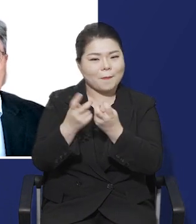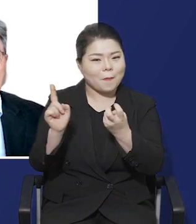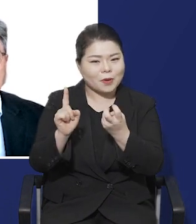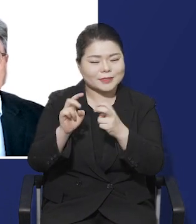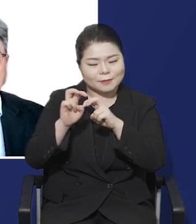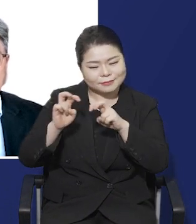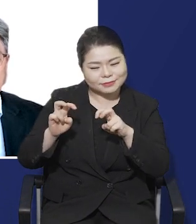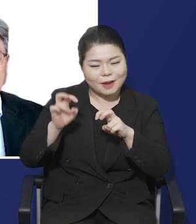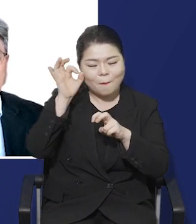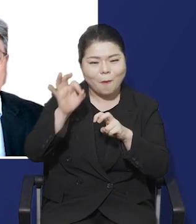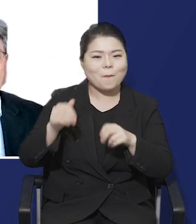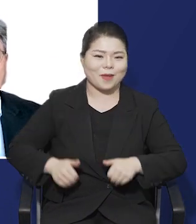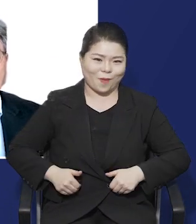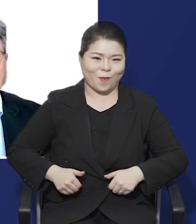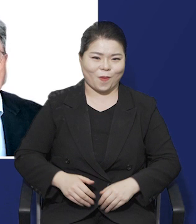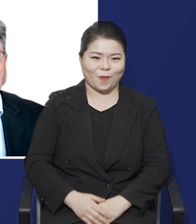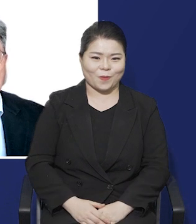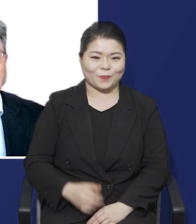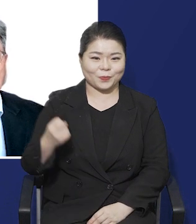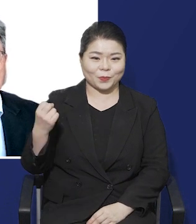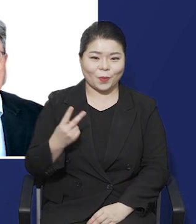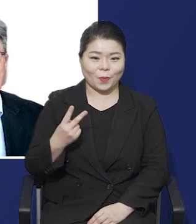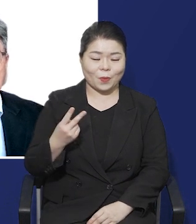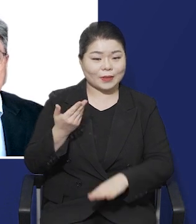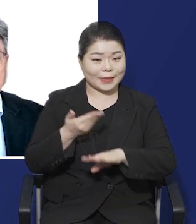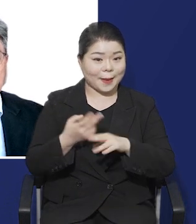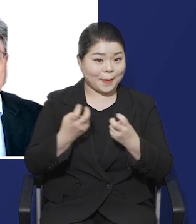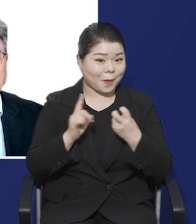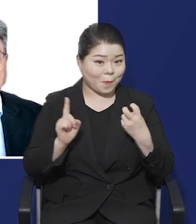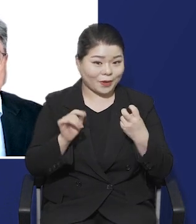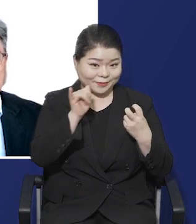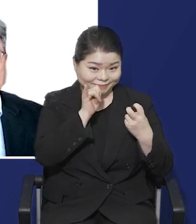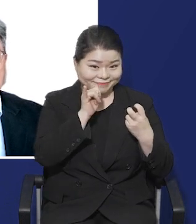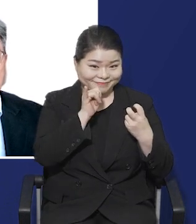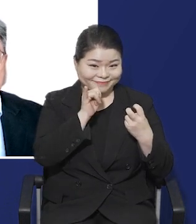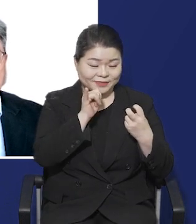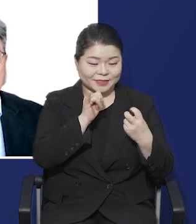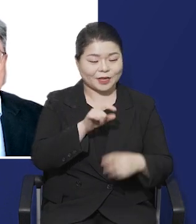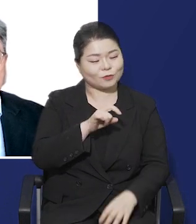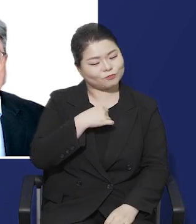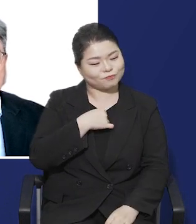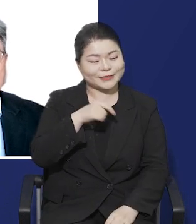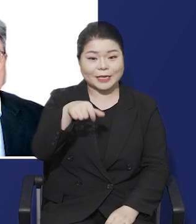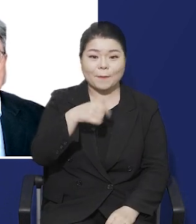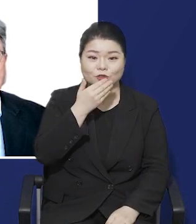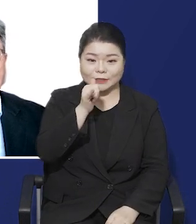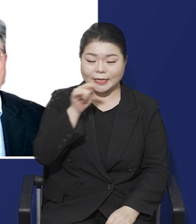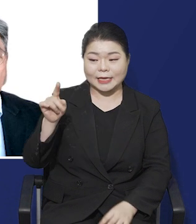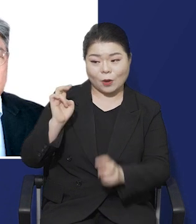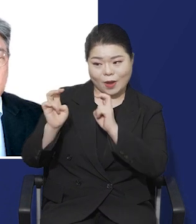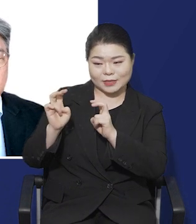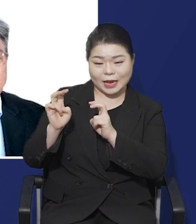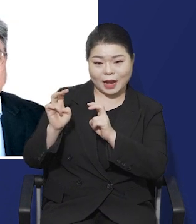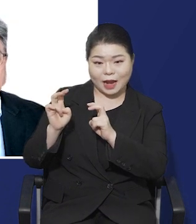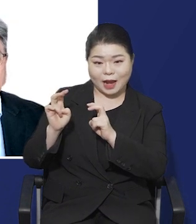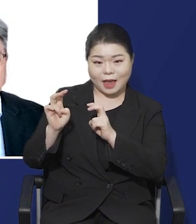해야 됩니다. 그리고 또 다른 방법으로는 뭐 직접적인 방법이 될 수가 있는데 경쟁사의